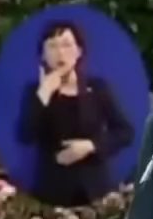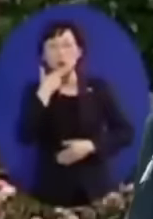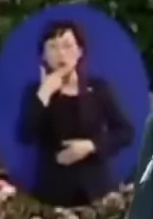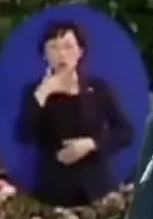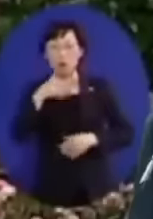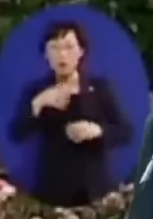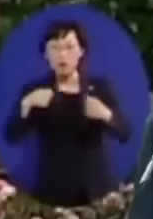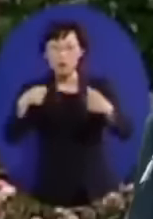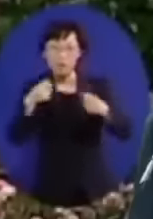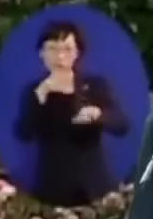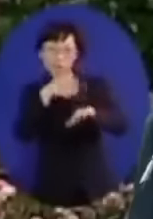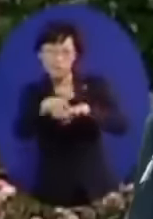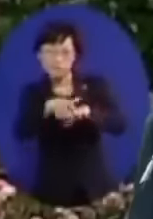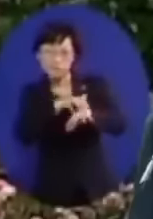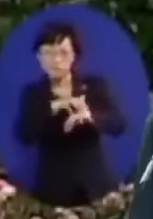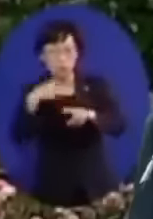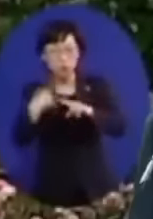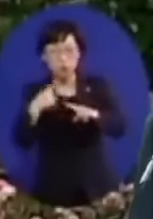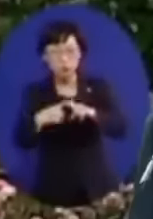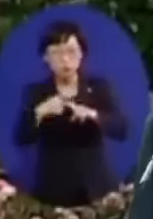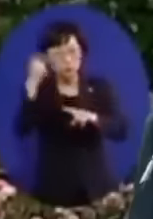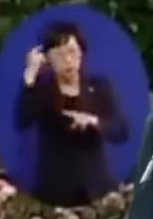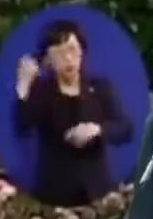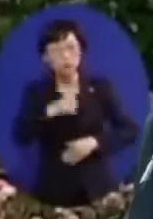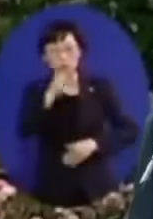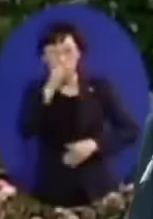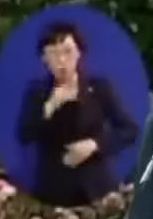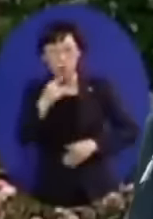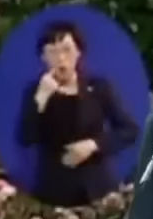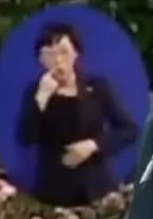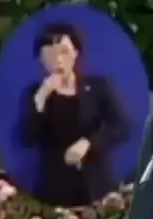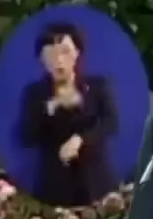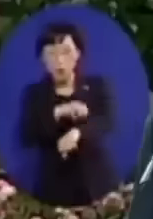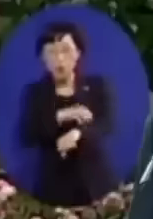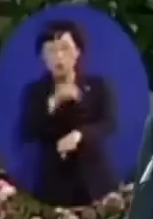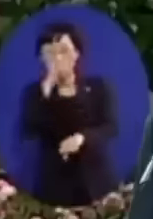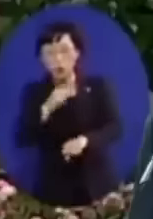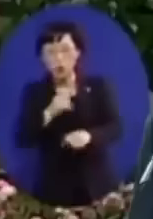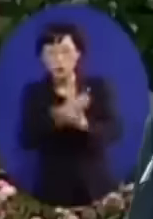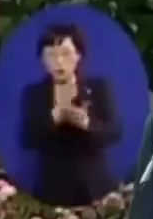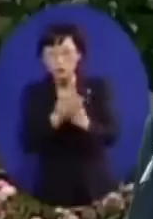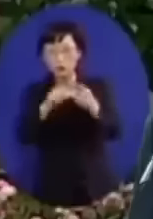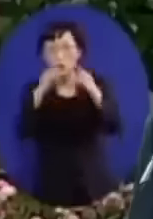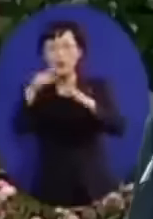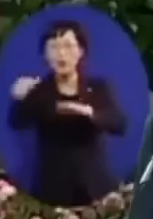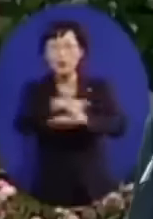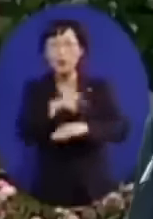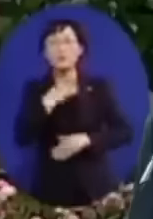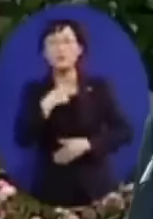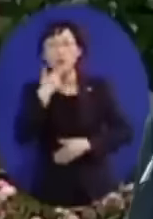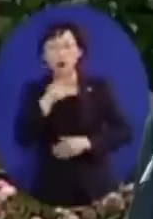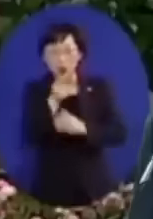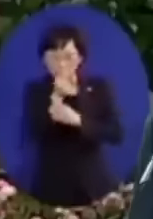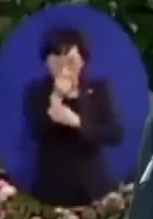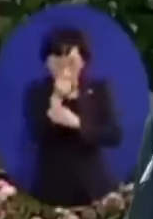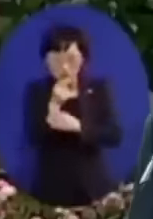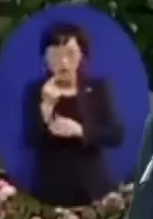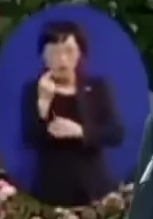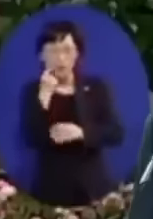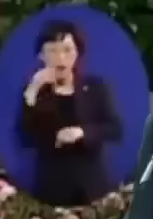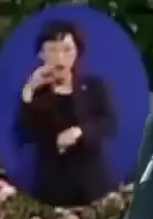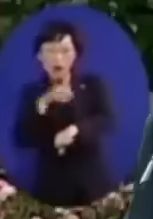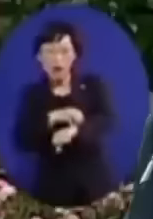있었습니다. 12년간 은행 강도들의 고통 증도 교회에 가본 적이 없고 도박과 마약에 빠져 있었다는 것입니다.